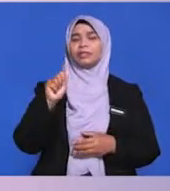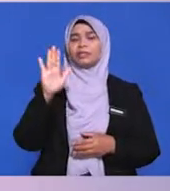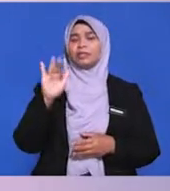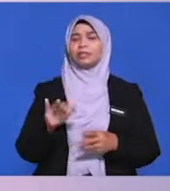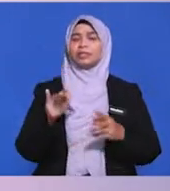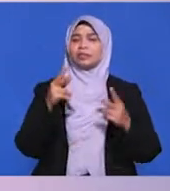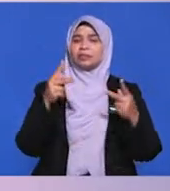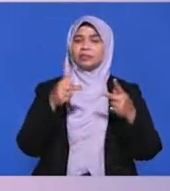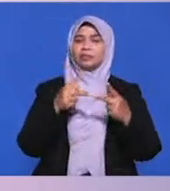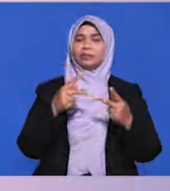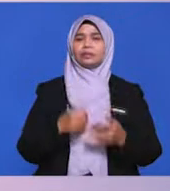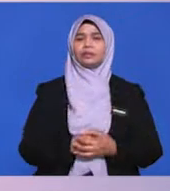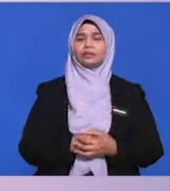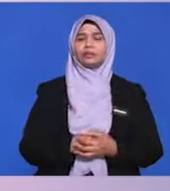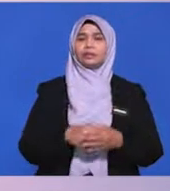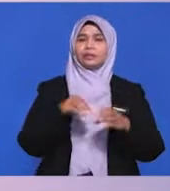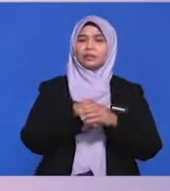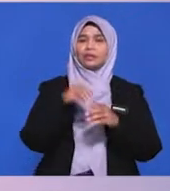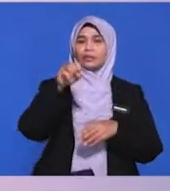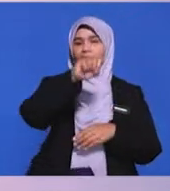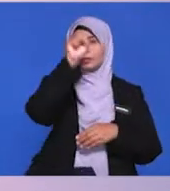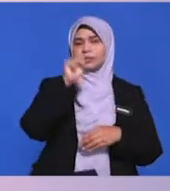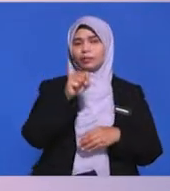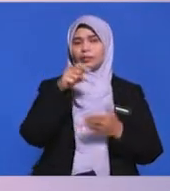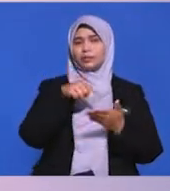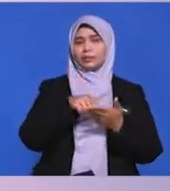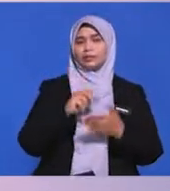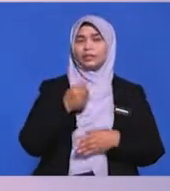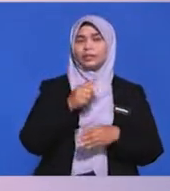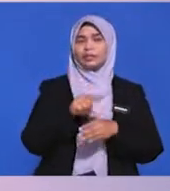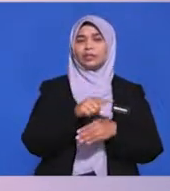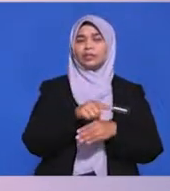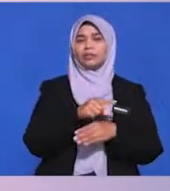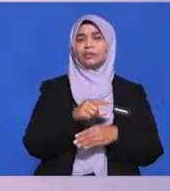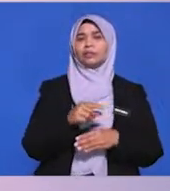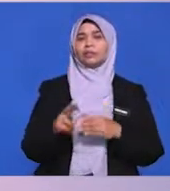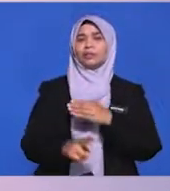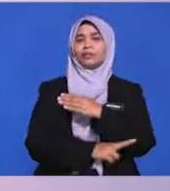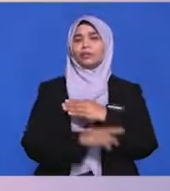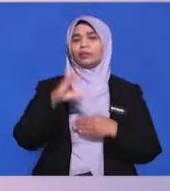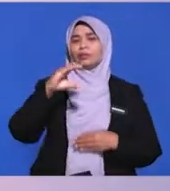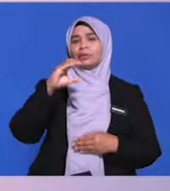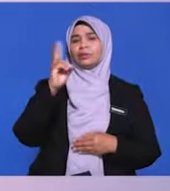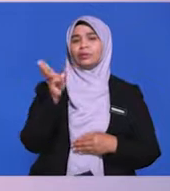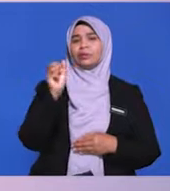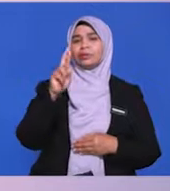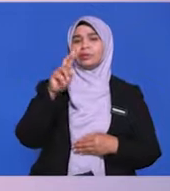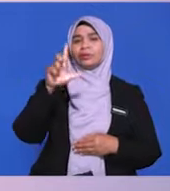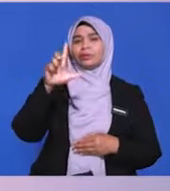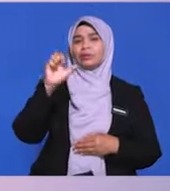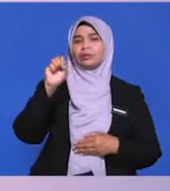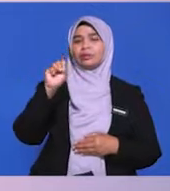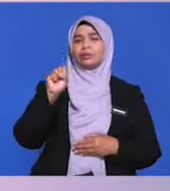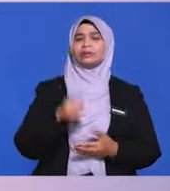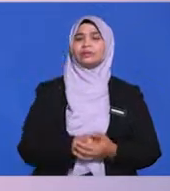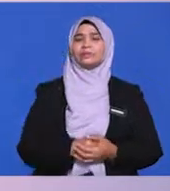iya dan namsoo alat ini kita menggunakan Family Book controls Anda memang terbaik